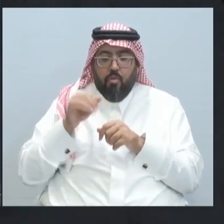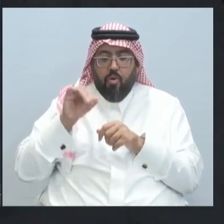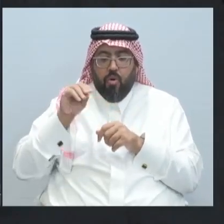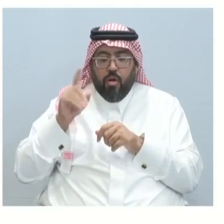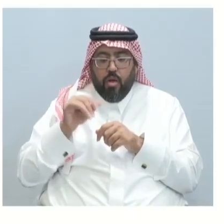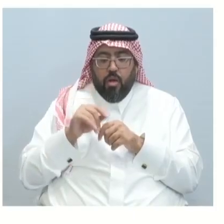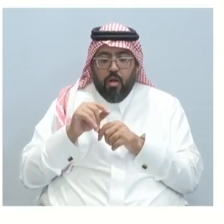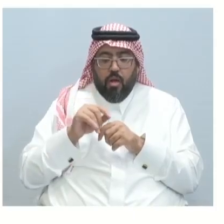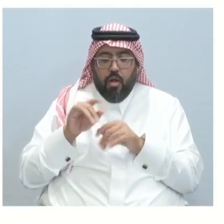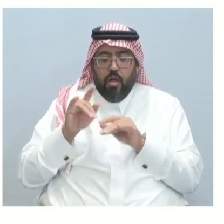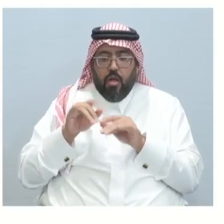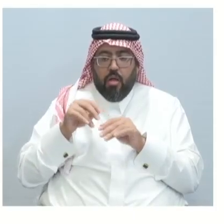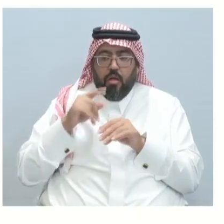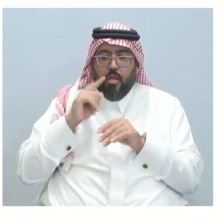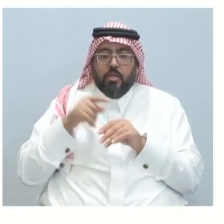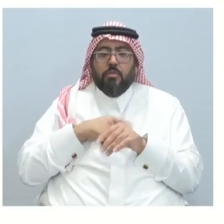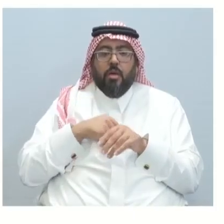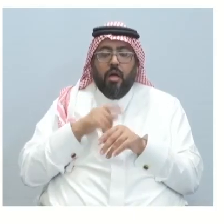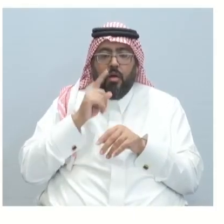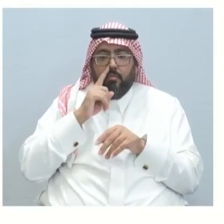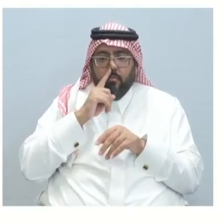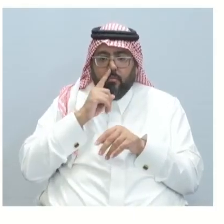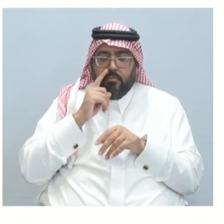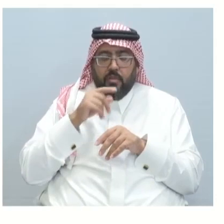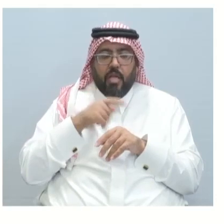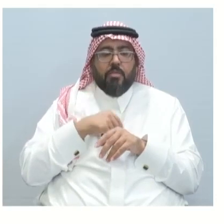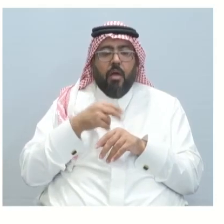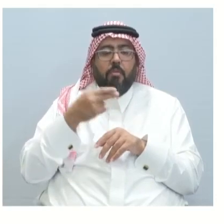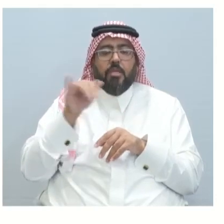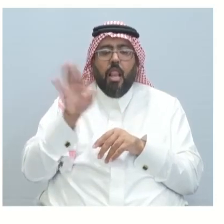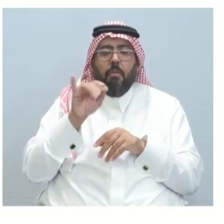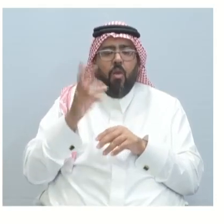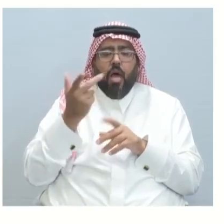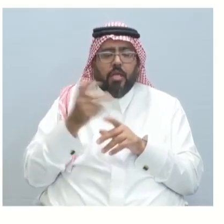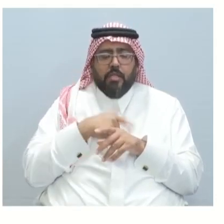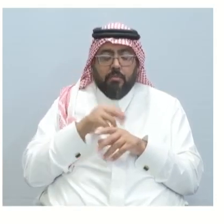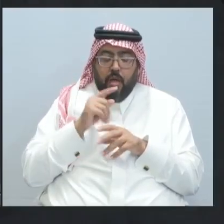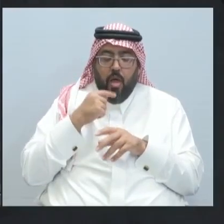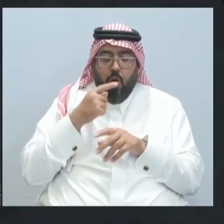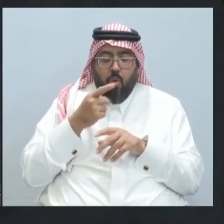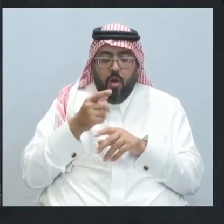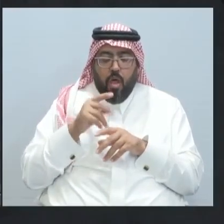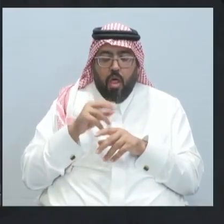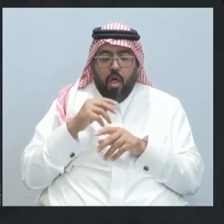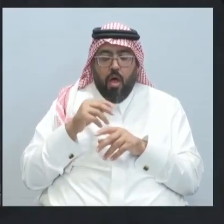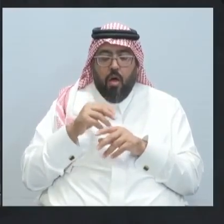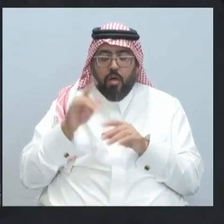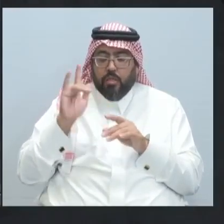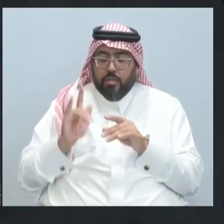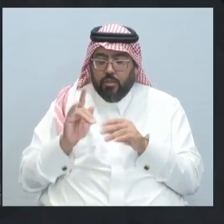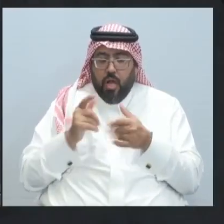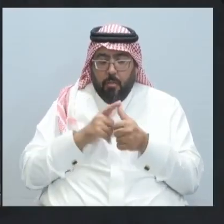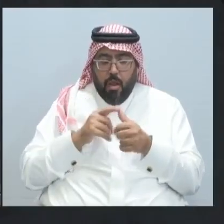لهذا الرجل ان لا يسميه باسمه ولا يمشي امامه ولا يجلس قبله وهذا من الاعمال وهذا من